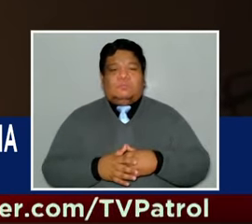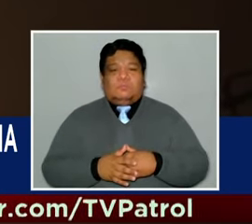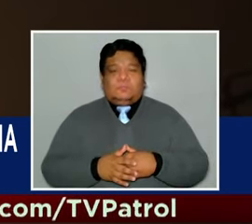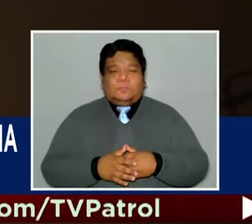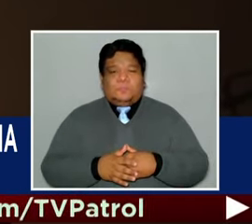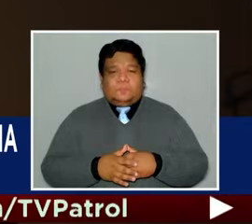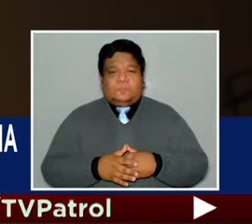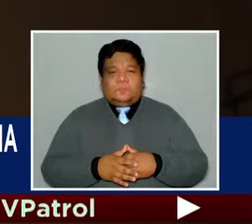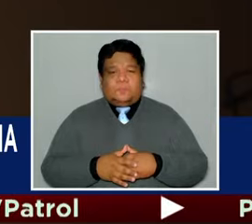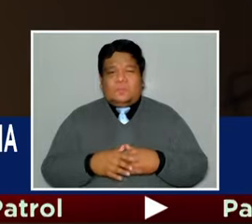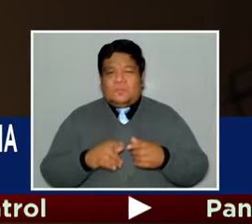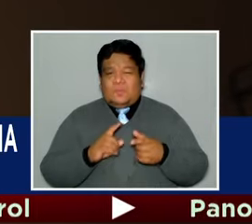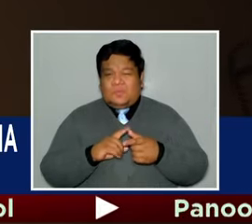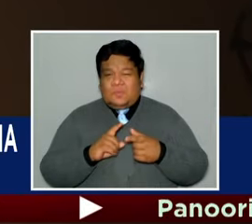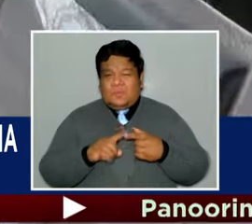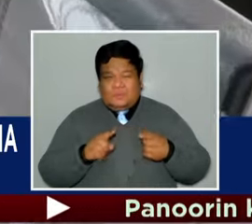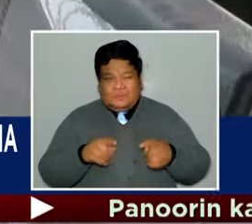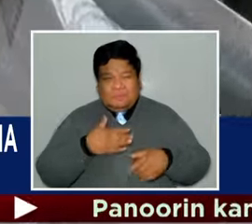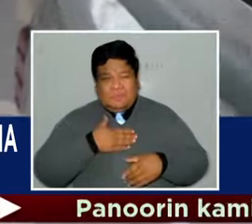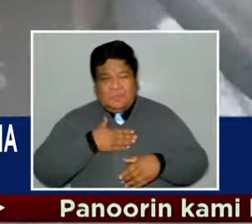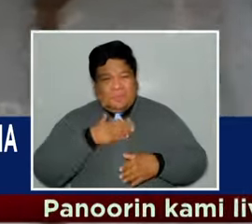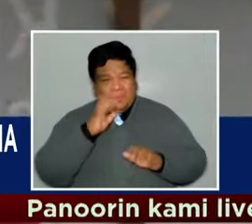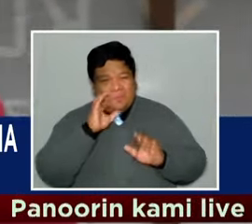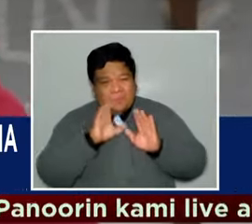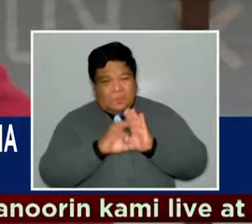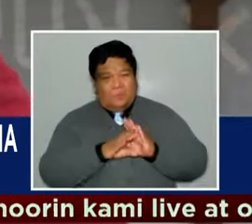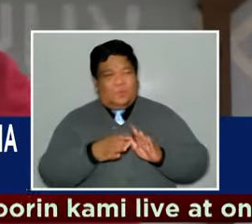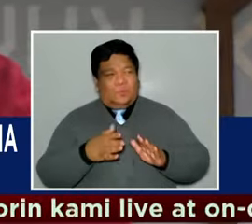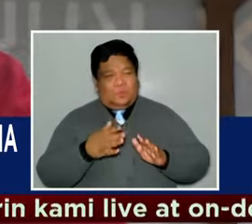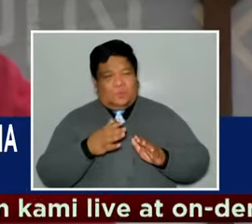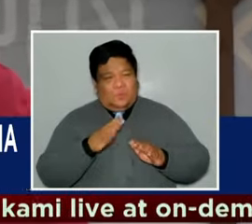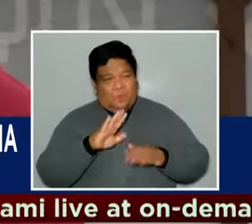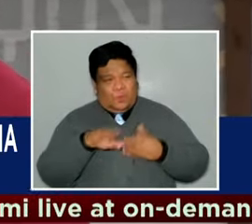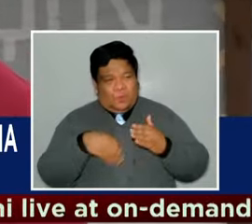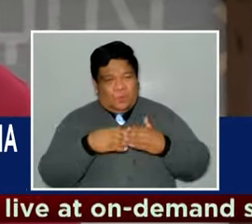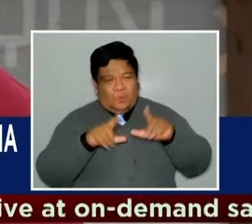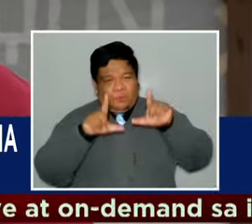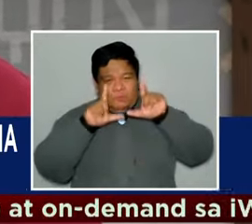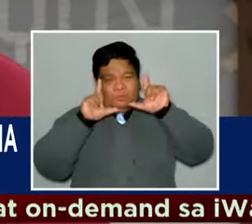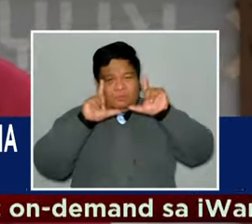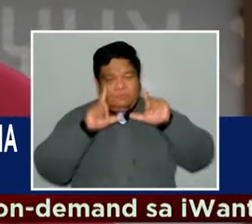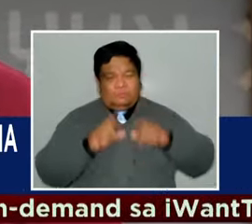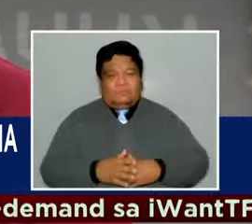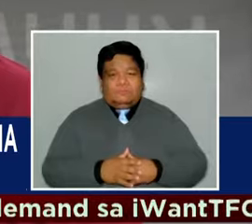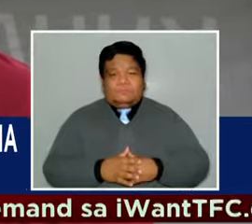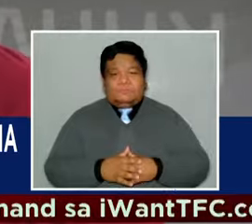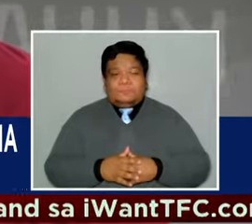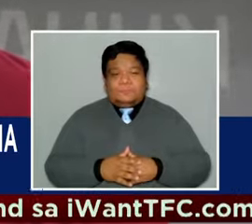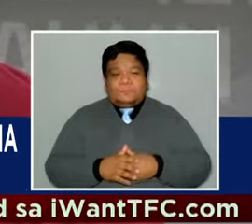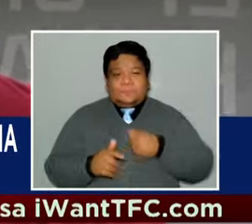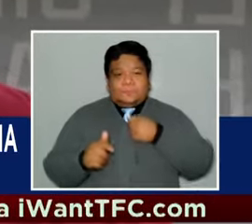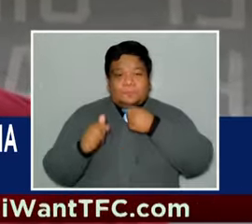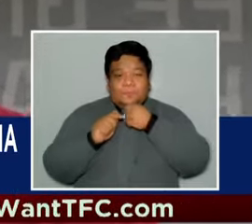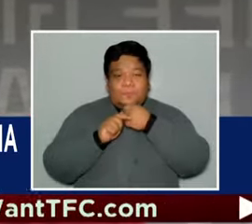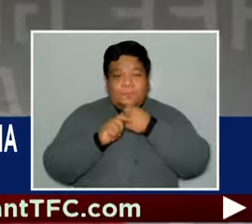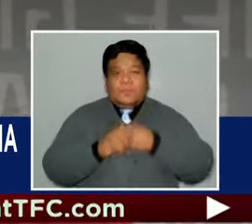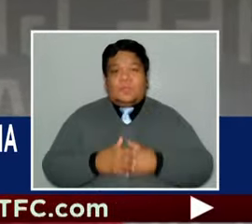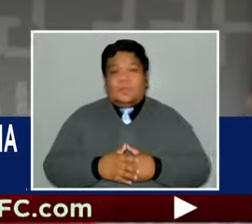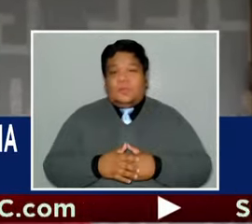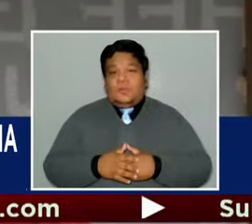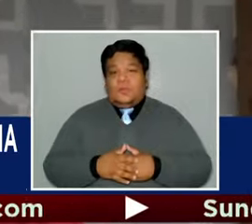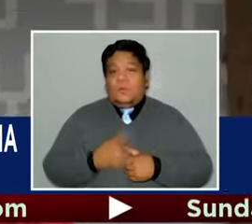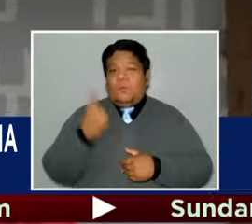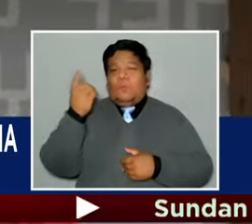nandun po yung picture ko, nandun po yung profile ko. Isang netizen naman umano ang nagsabi kay Ben na kaya ni Abanyo na mag-take down ng